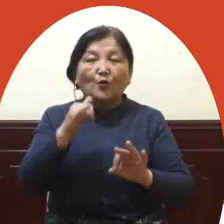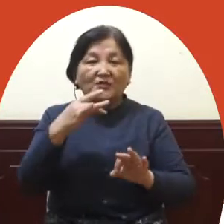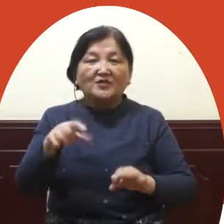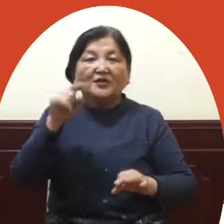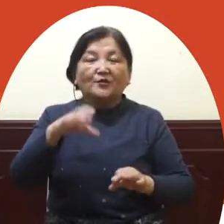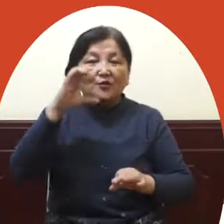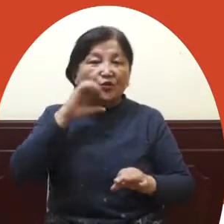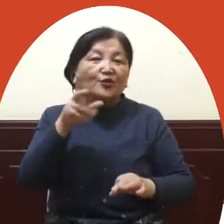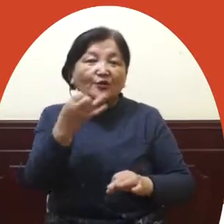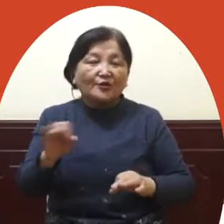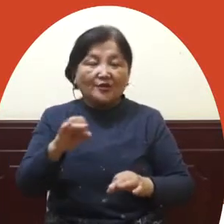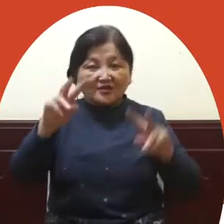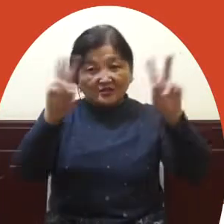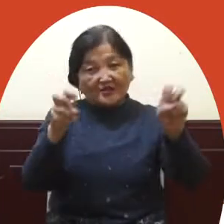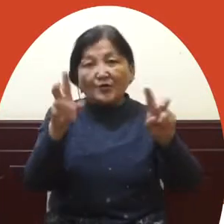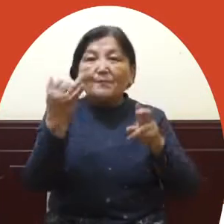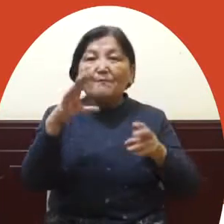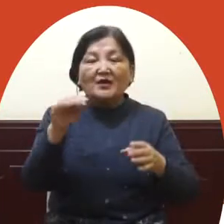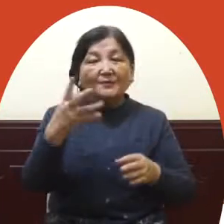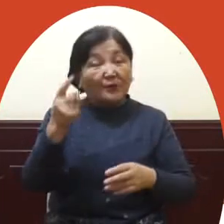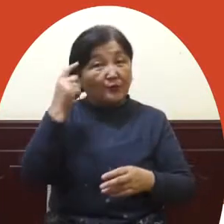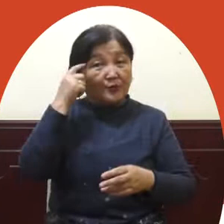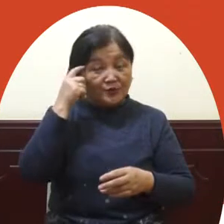сэдв байж болох юм а. Ялангуяа өнөөдрийн улсын тогтолцоо